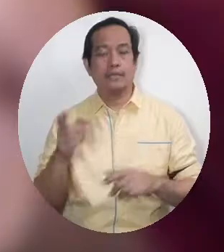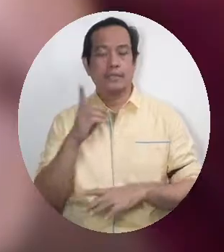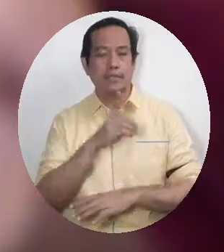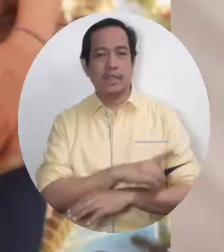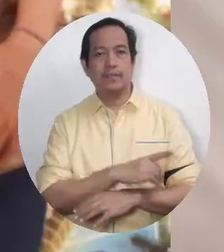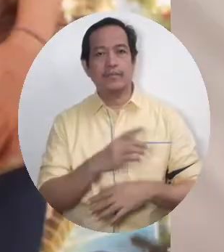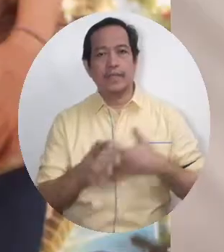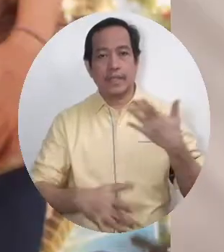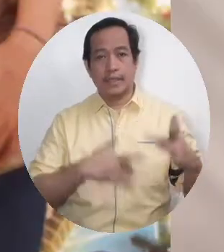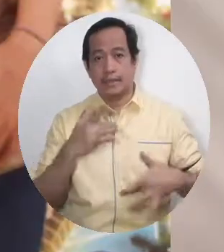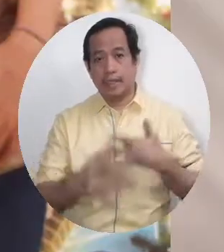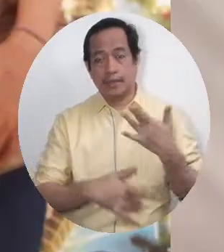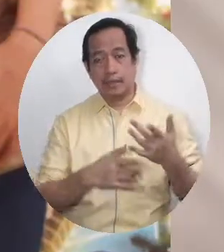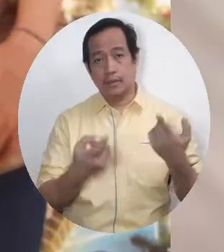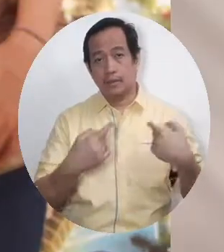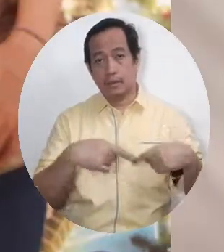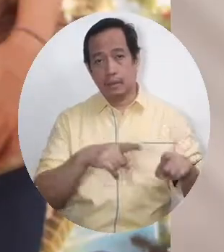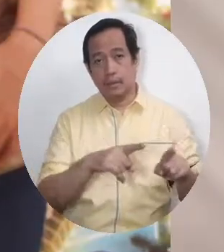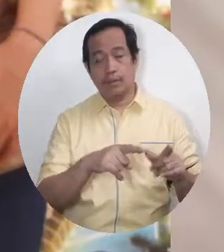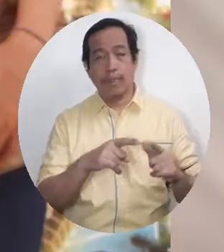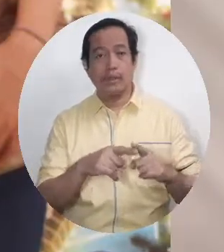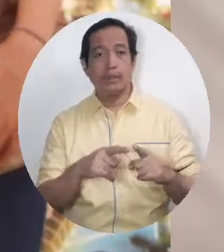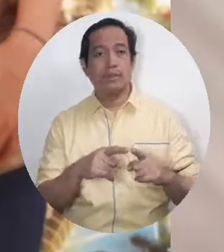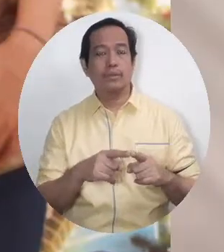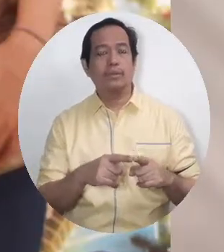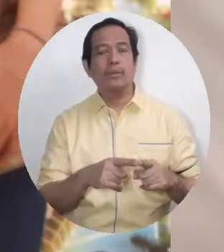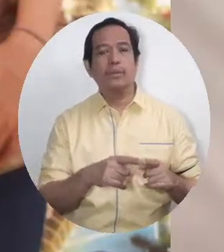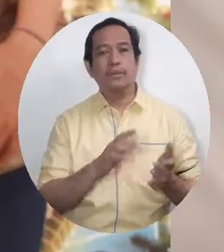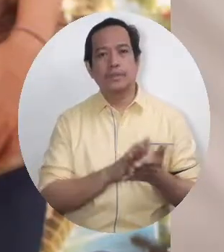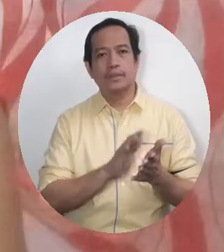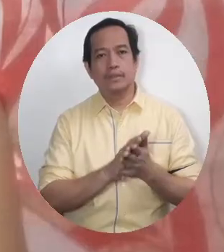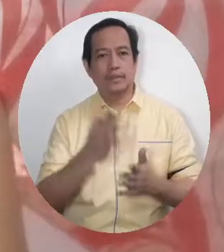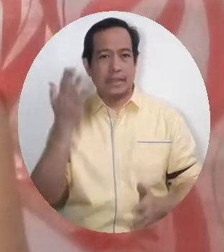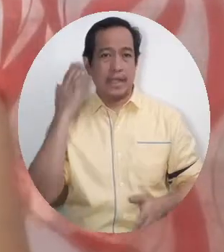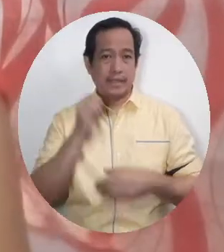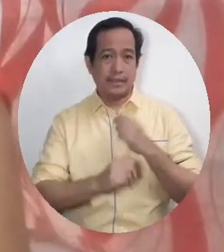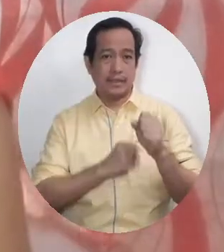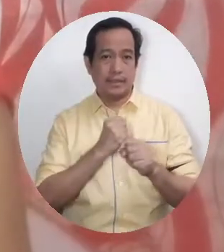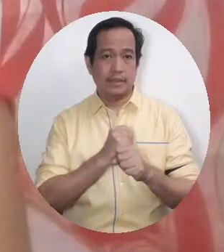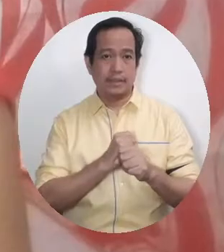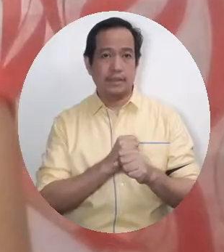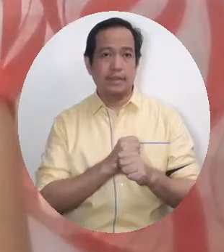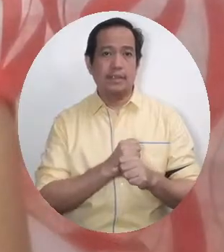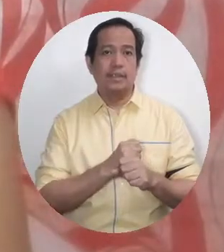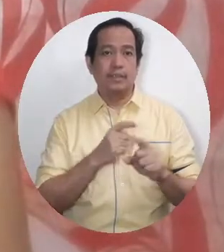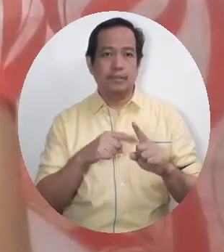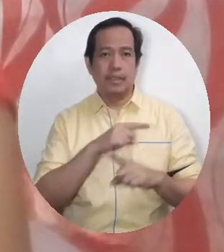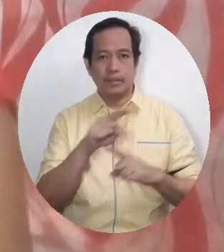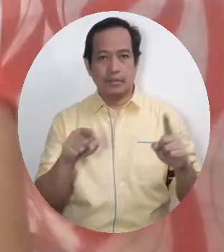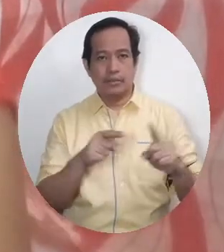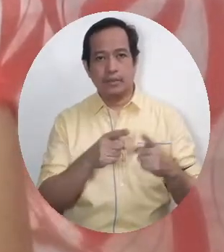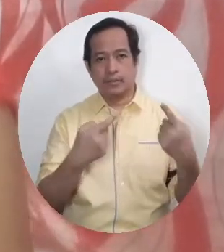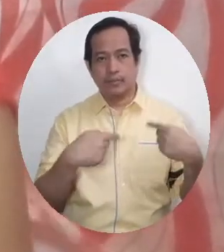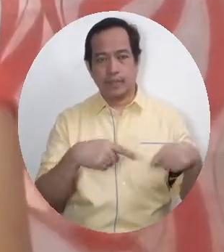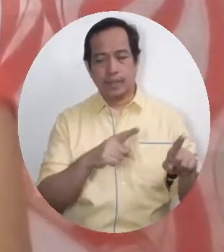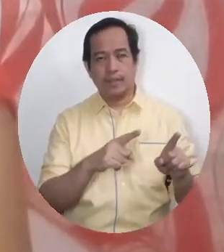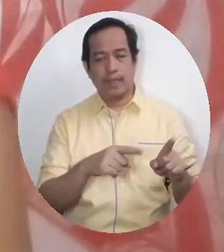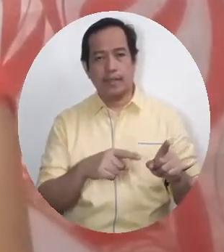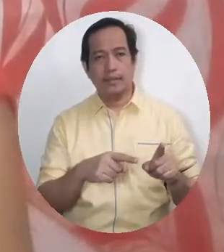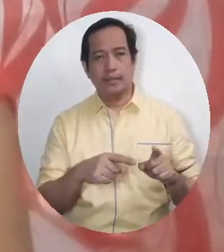araw-araw. Excited pa ang pumasok niya last year sa daycare. Ngayon po, nung siya nagpumapasok